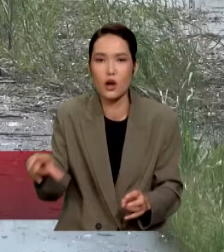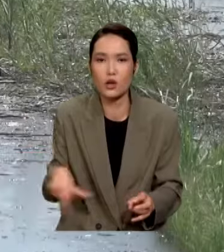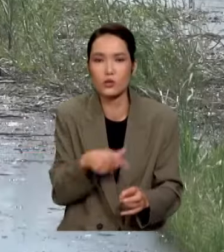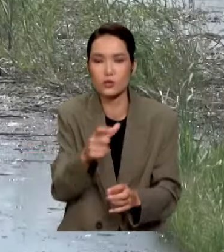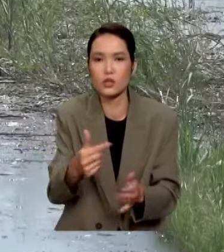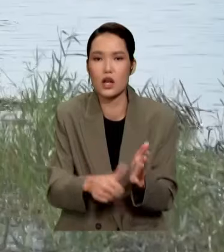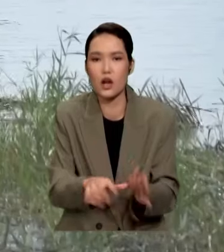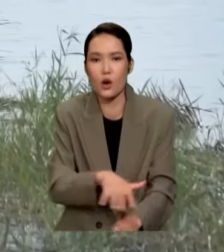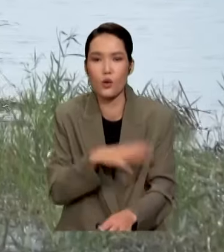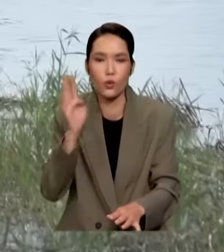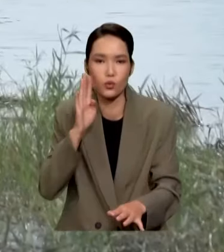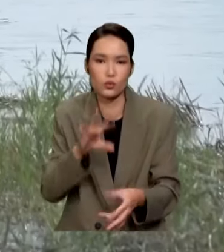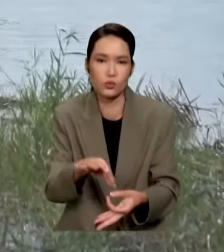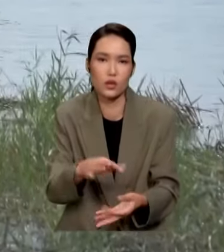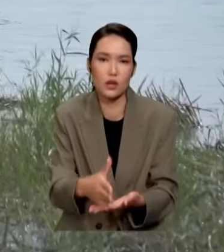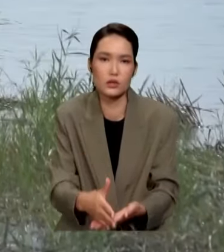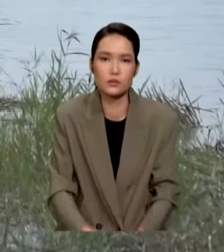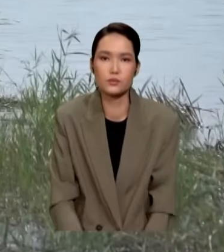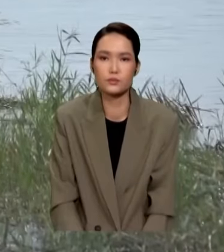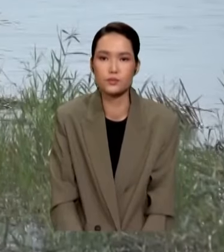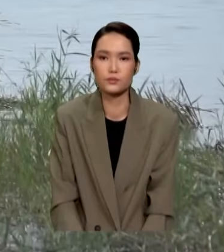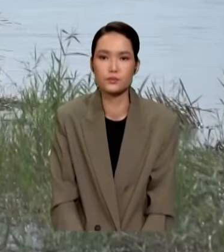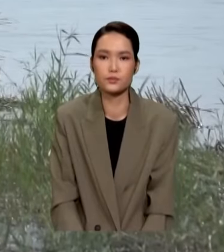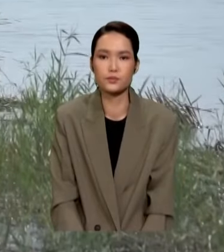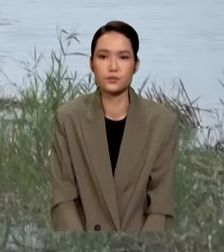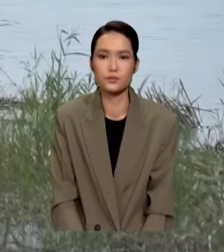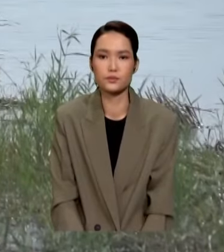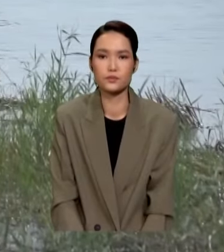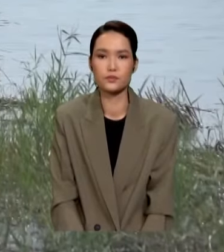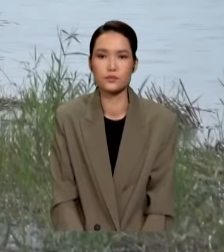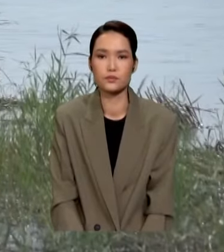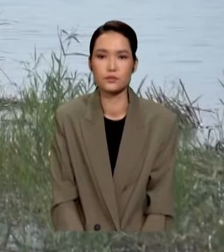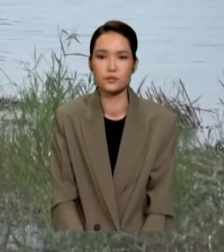шақырымы әлі суда тұр. Гүлнұр Мұратқызы, Ғабиден Жолқышев, Атамекен Бизнес, Қостанайдан.